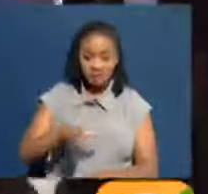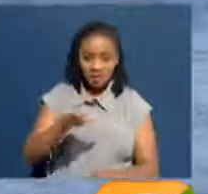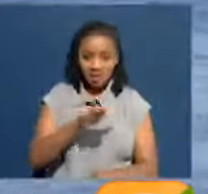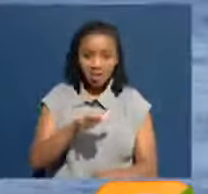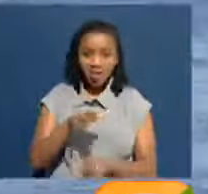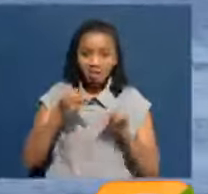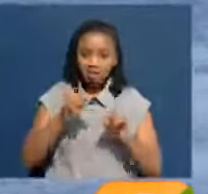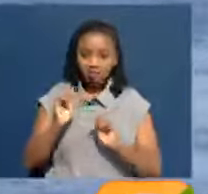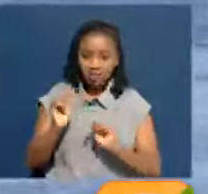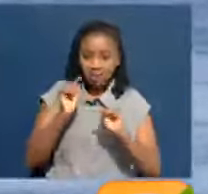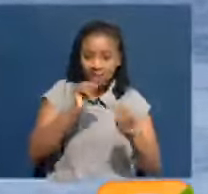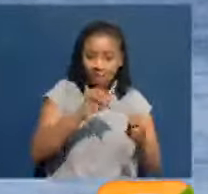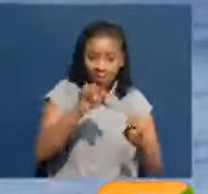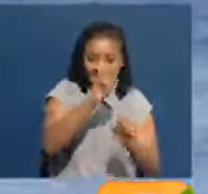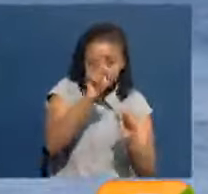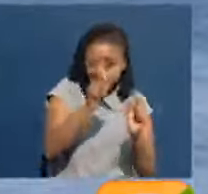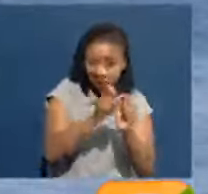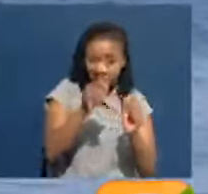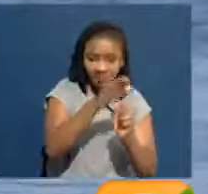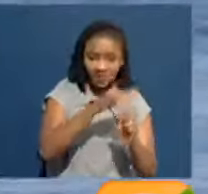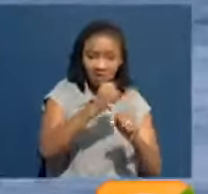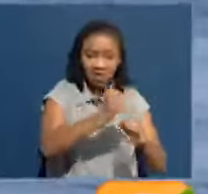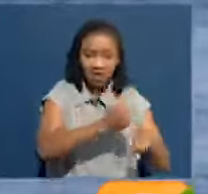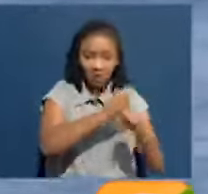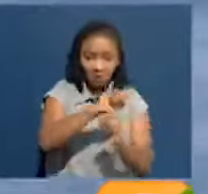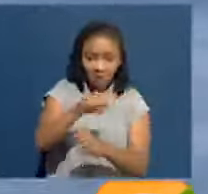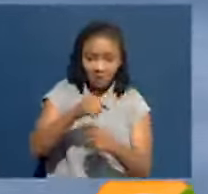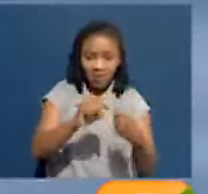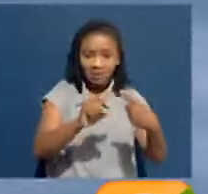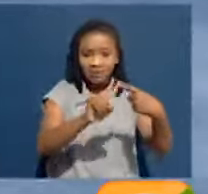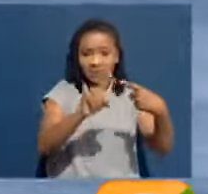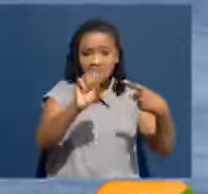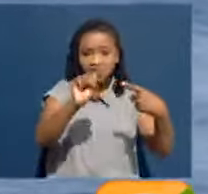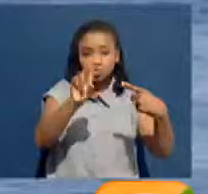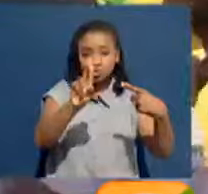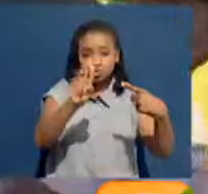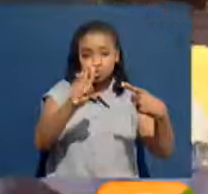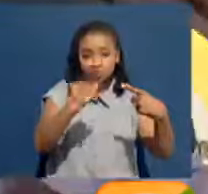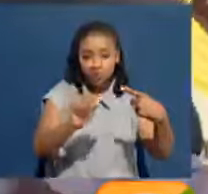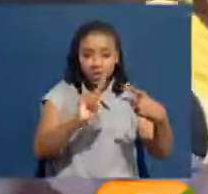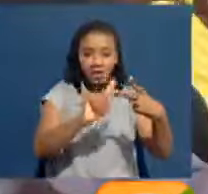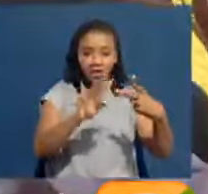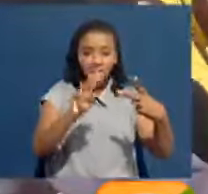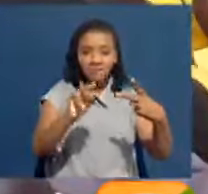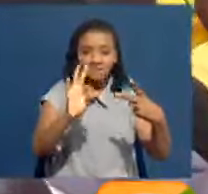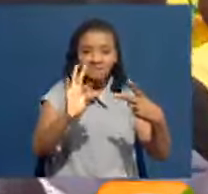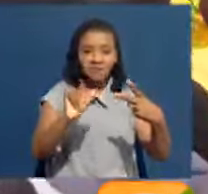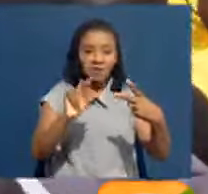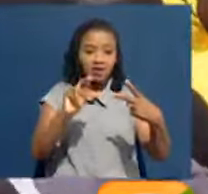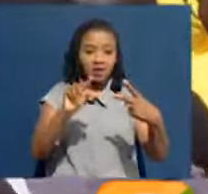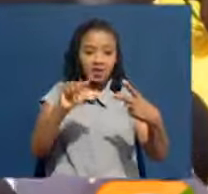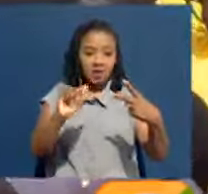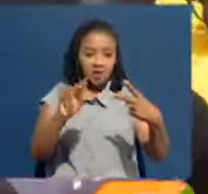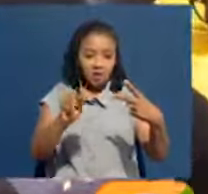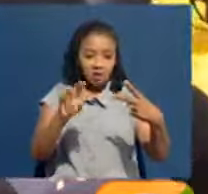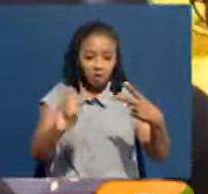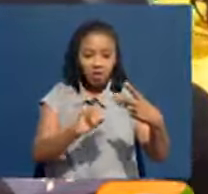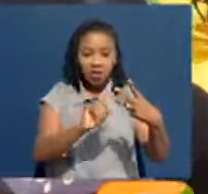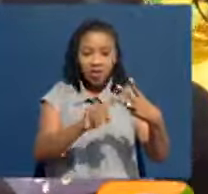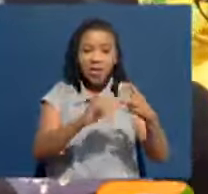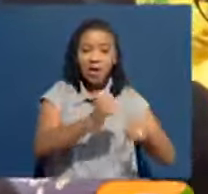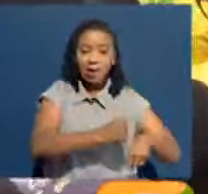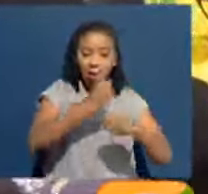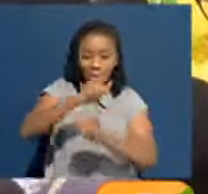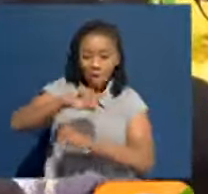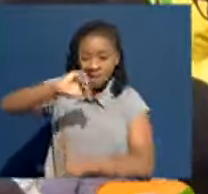Bay, akizuru maeneo ya Suba, Mfangano na Homa Bay mjini. Rais Ruto katika ziara yake amerejelea